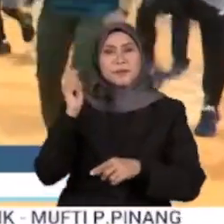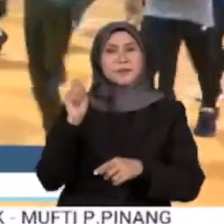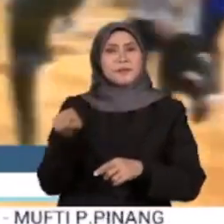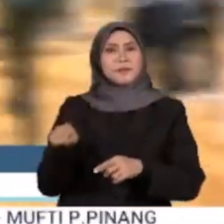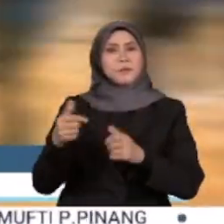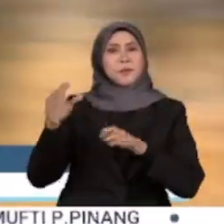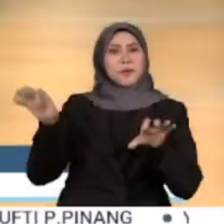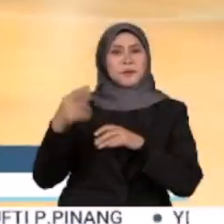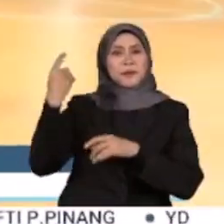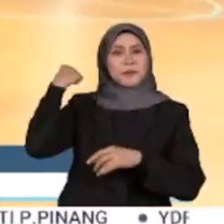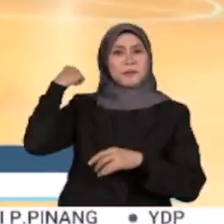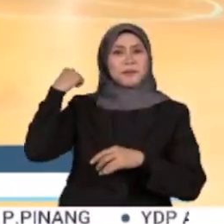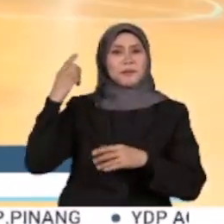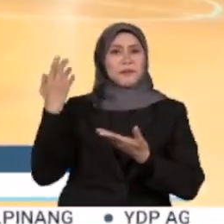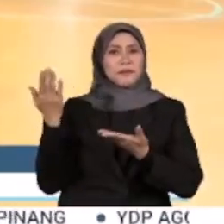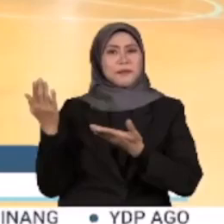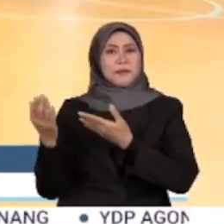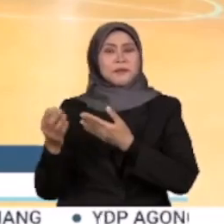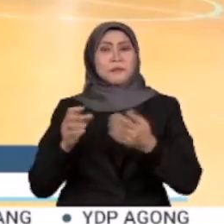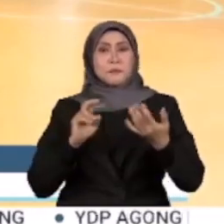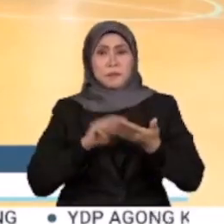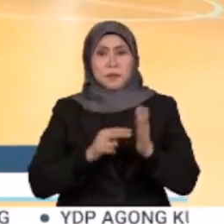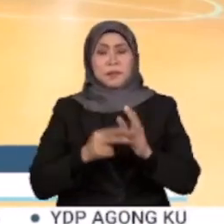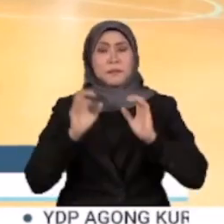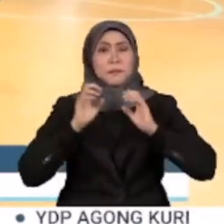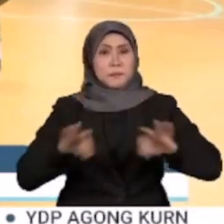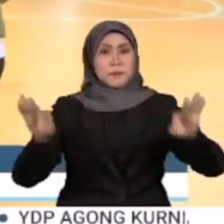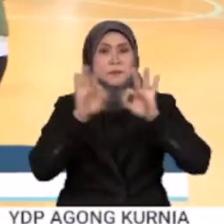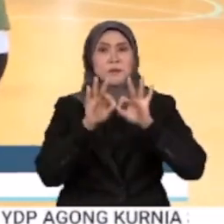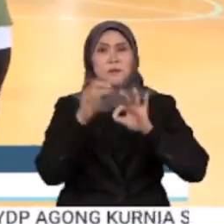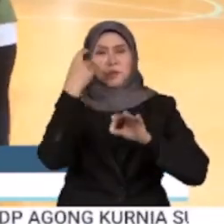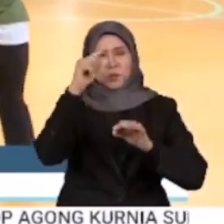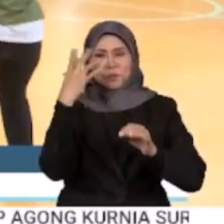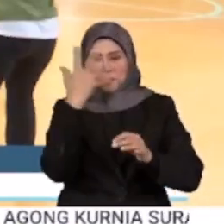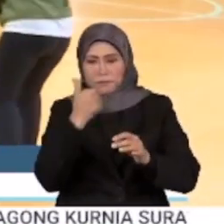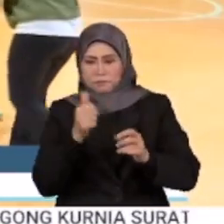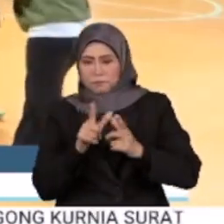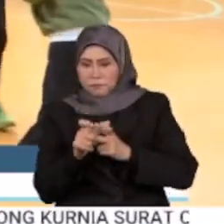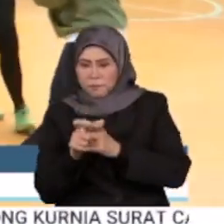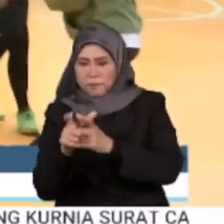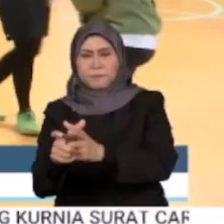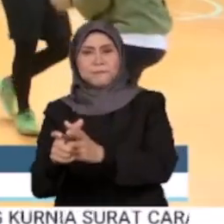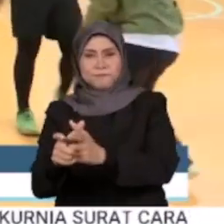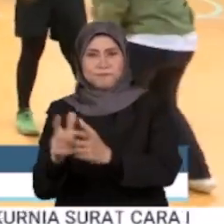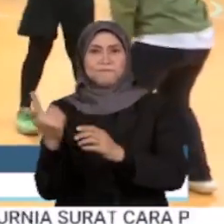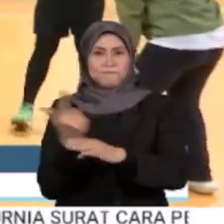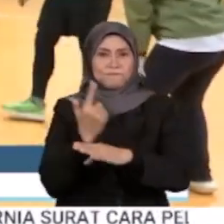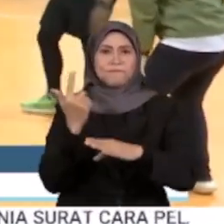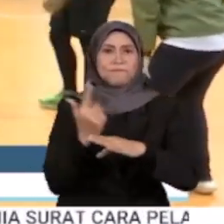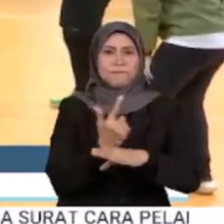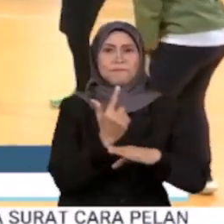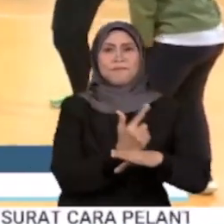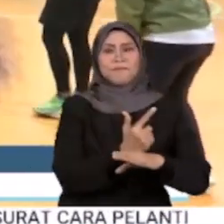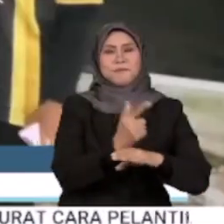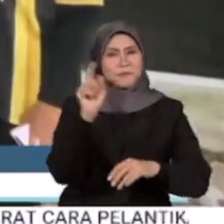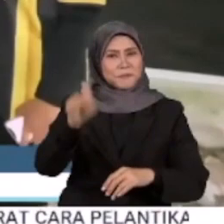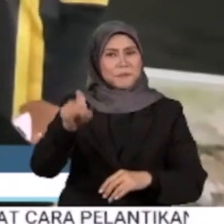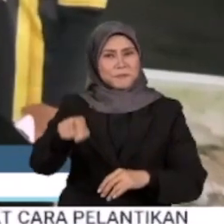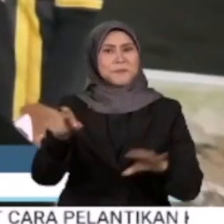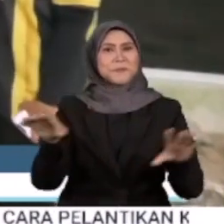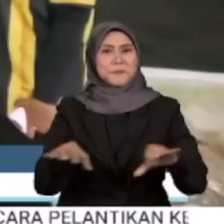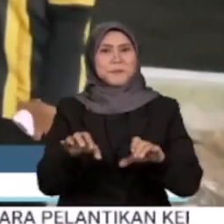macam kita buat kat belakang ni lah. So, running drills ni penting untuk kita cantikkan larian kita. So, ini salah satu latihan lah yang kita kena